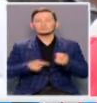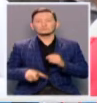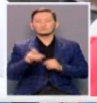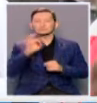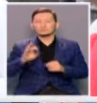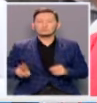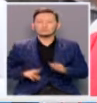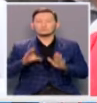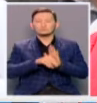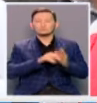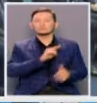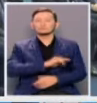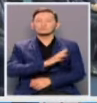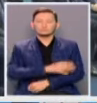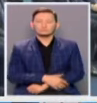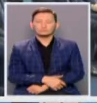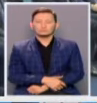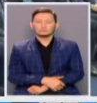жолдары бөлімдеріне жетекшілік етті.